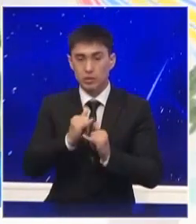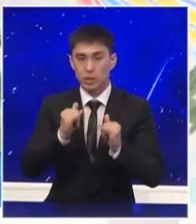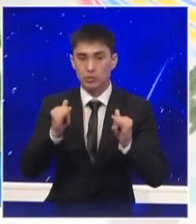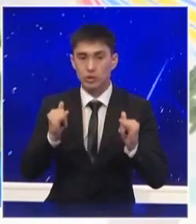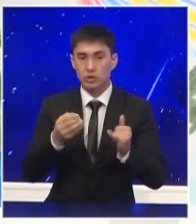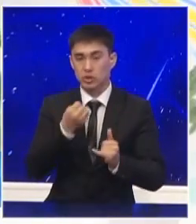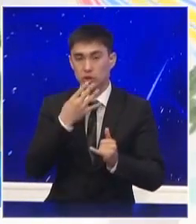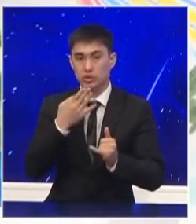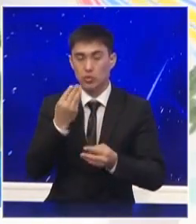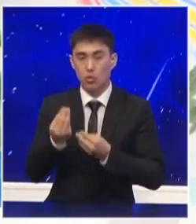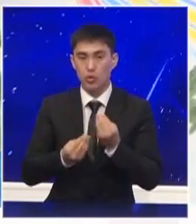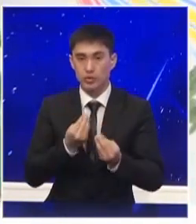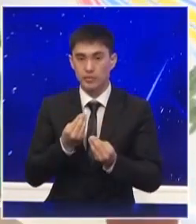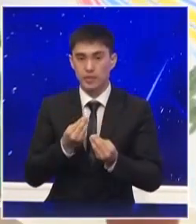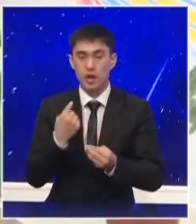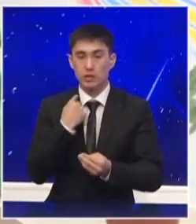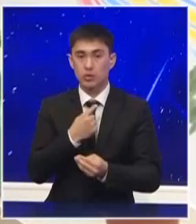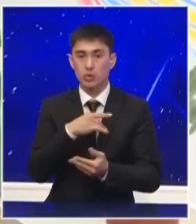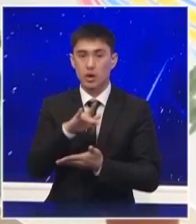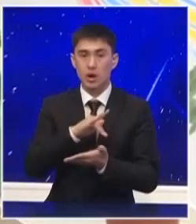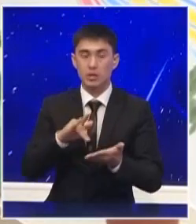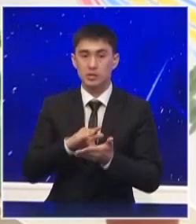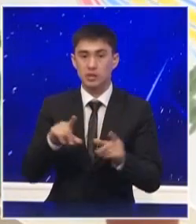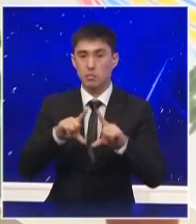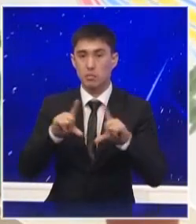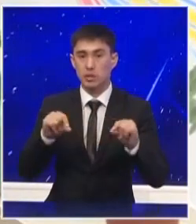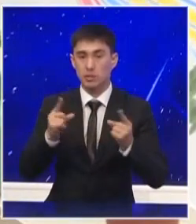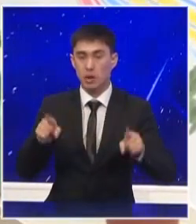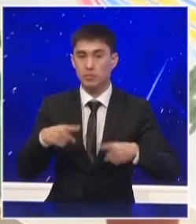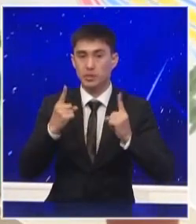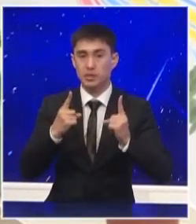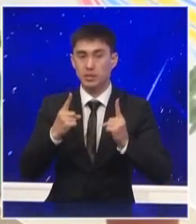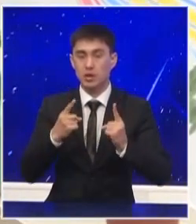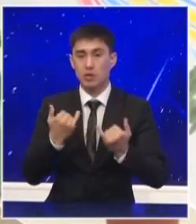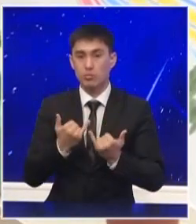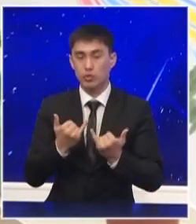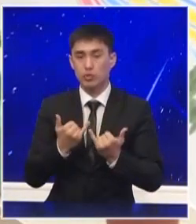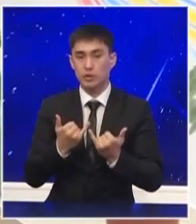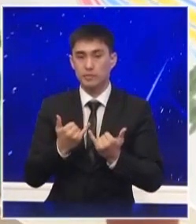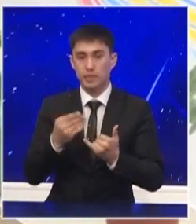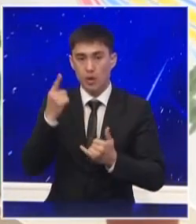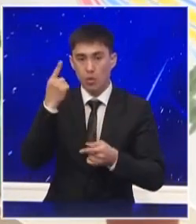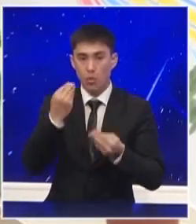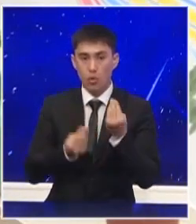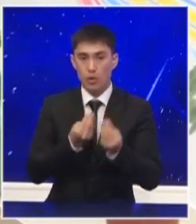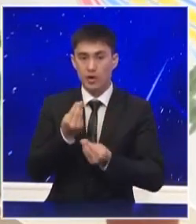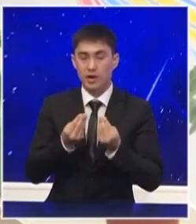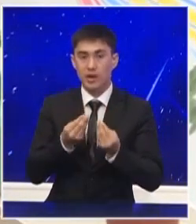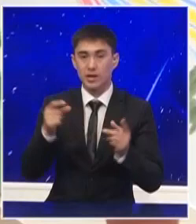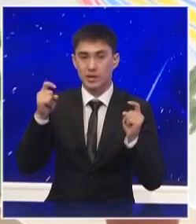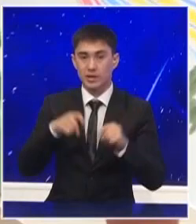дамытатын өте жақсы ойын. Талдықорған қаласында өзіндік бір мектебі қалыптасқан. Сондықтан бүгінгі әлгі ойынға әлгі